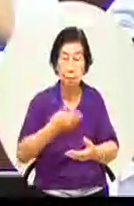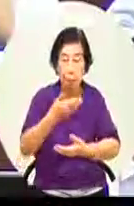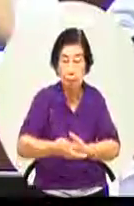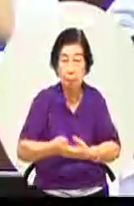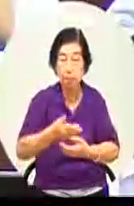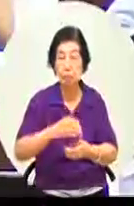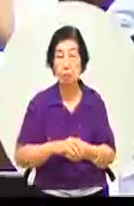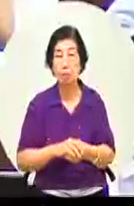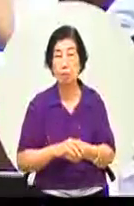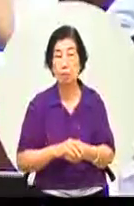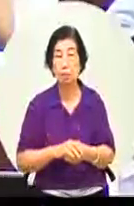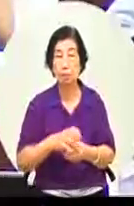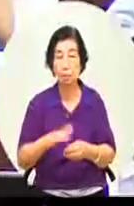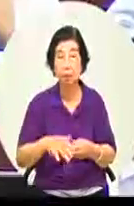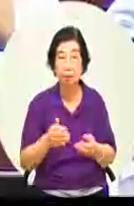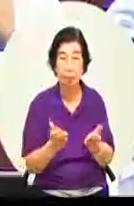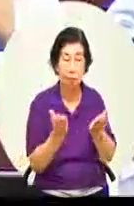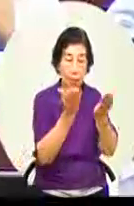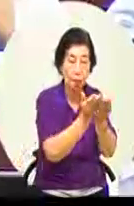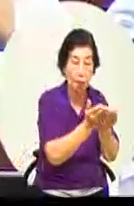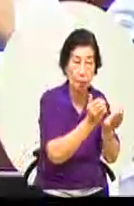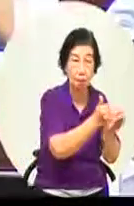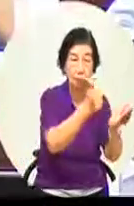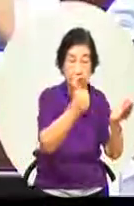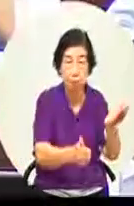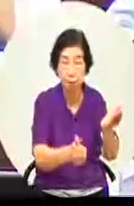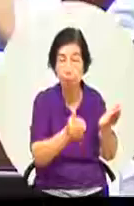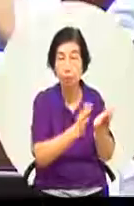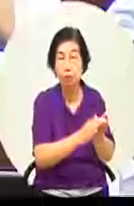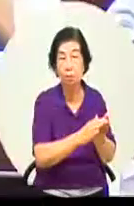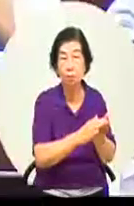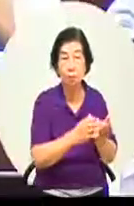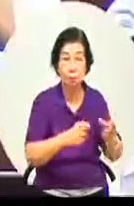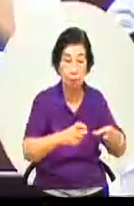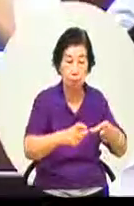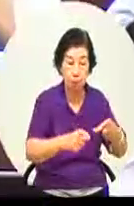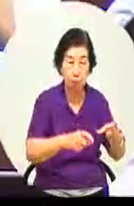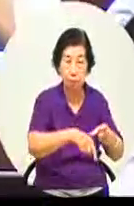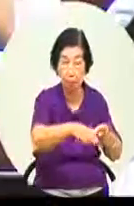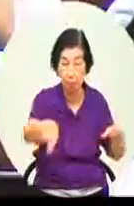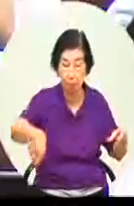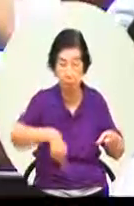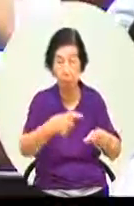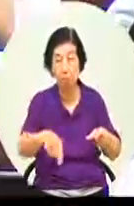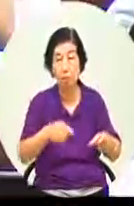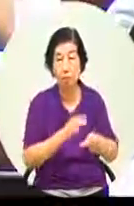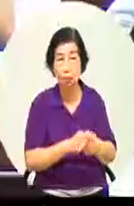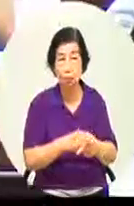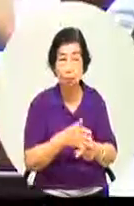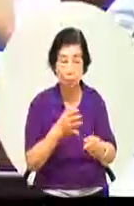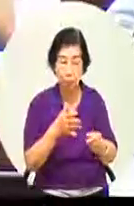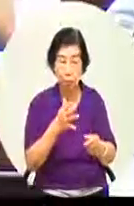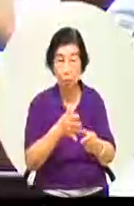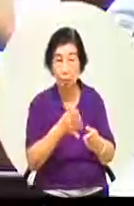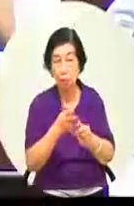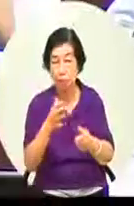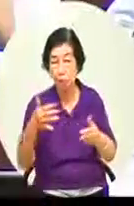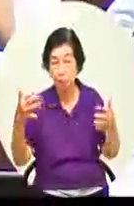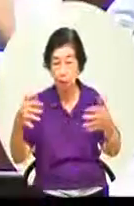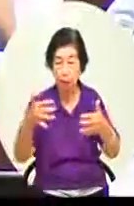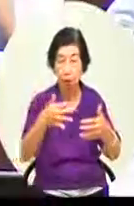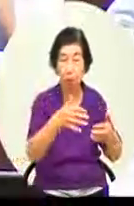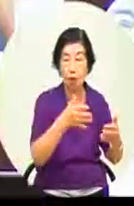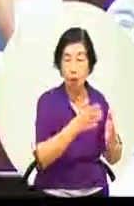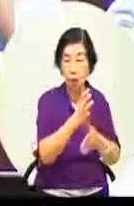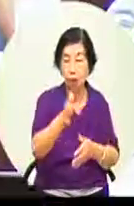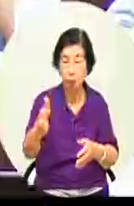他下船以后在这个港口的有一些咨询的这个部分，我们都能够让他觉得非常友善，还有包括接驳的部